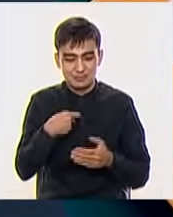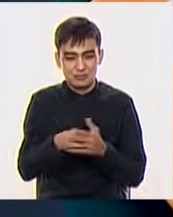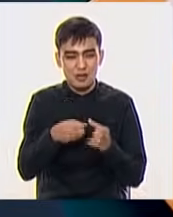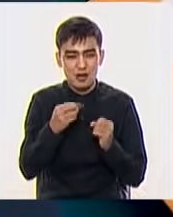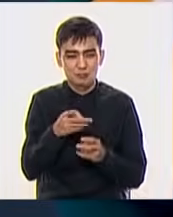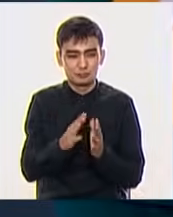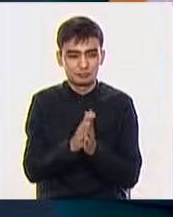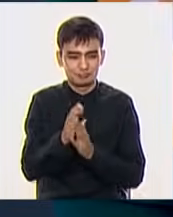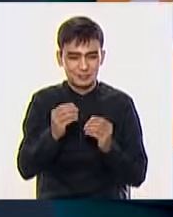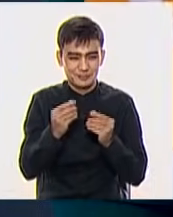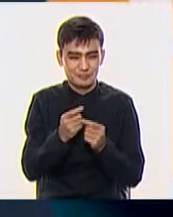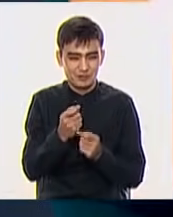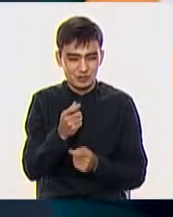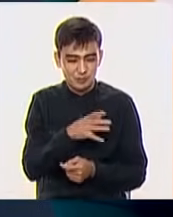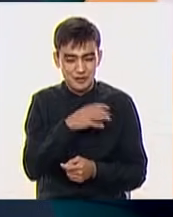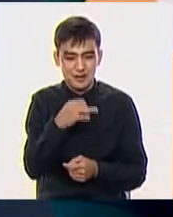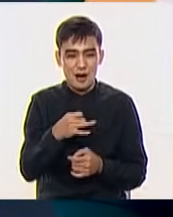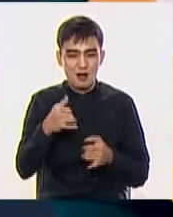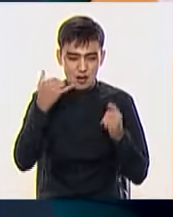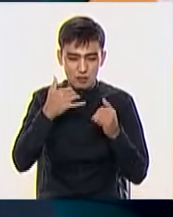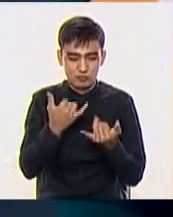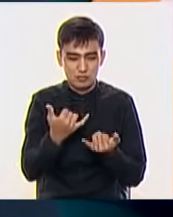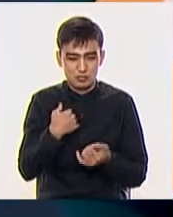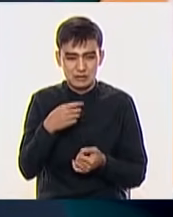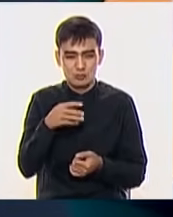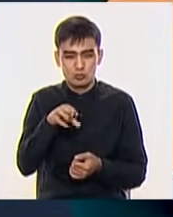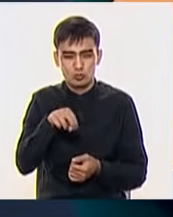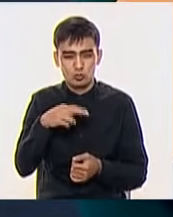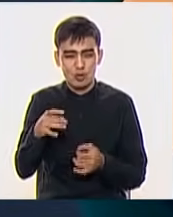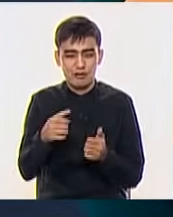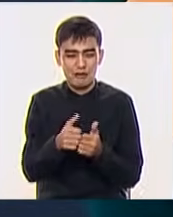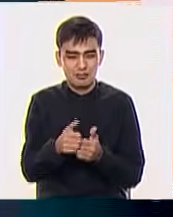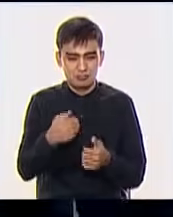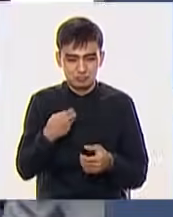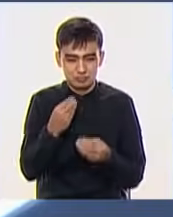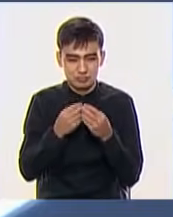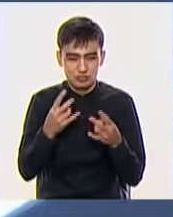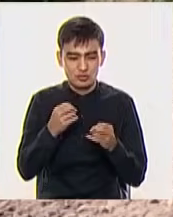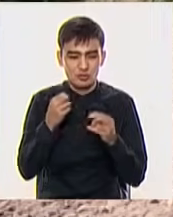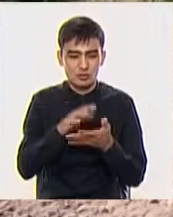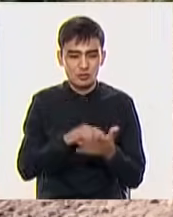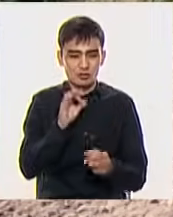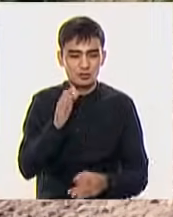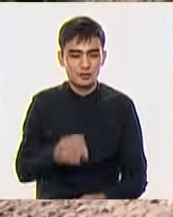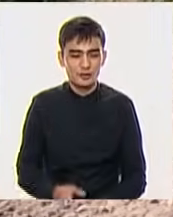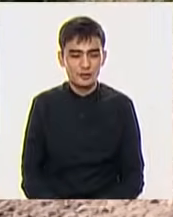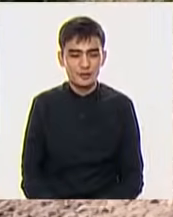высадили пшеницу, а коров теперь приходится пасти на свалке. Бахром Абдуллаев продолжит.